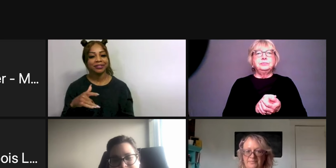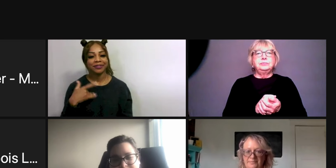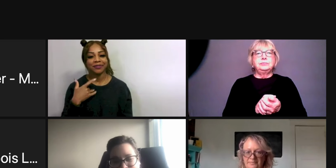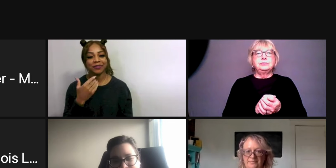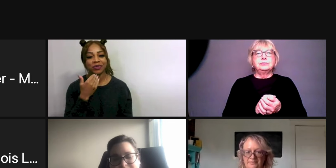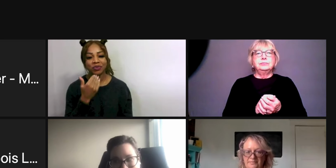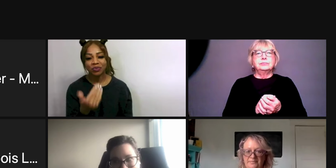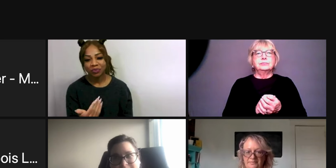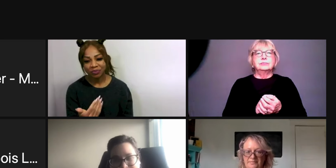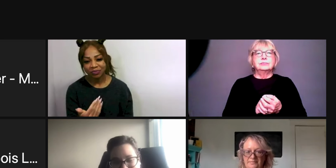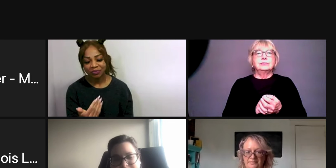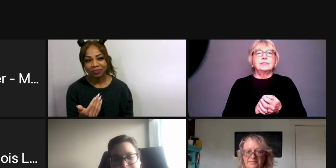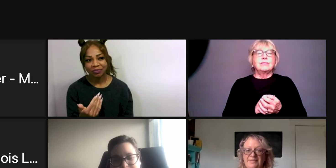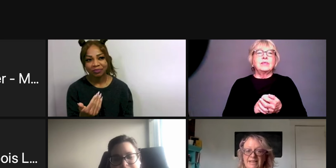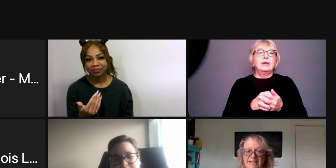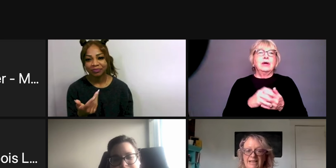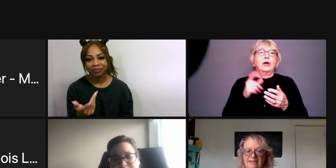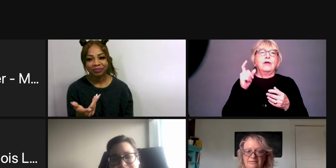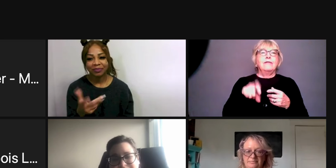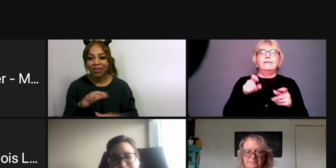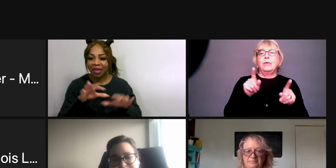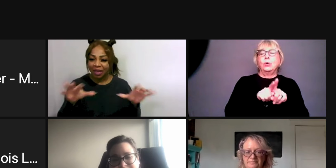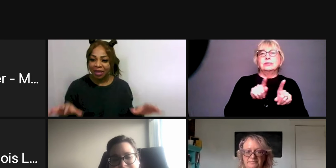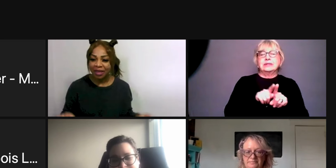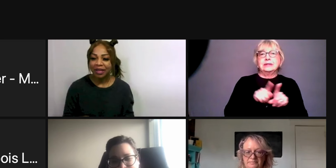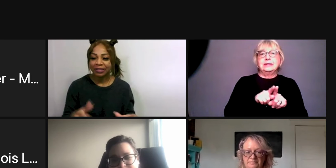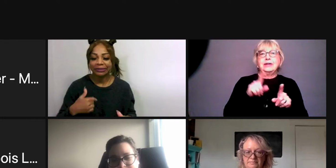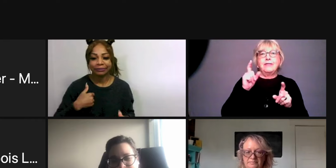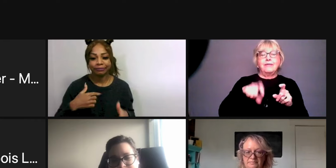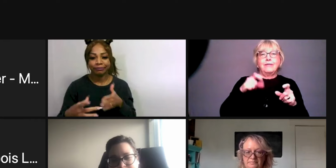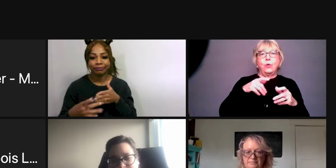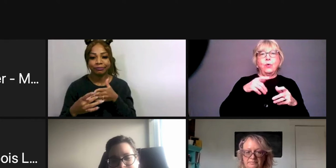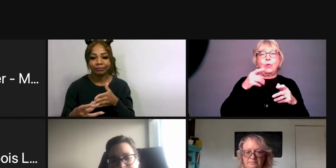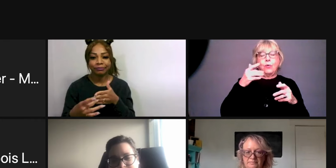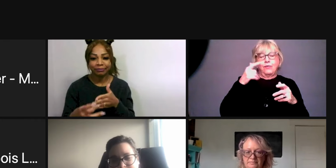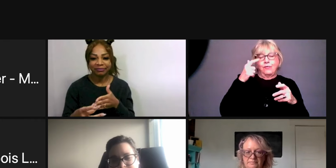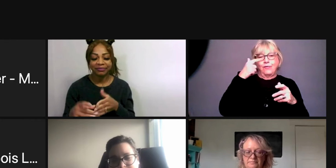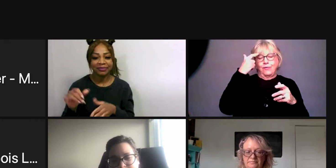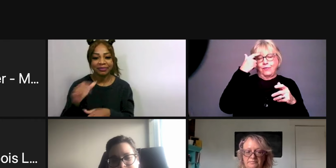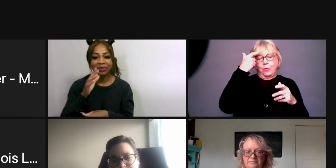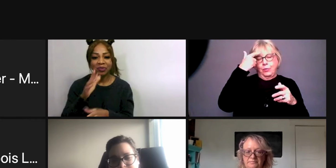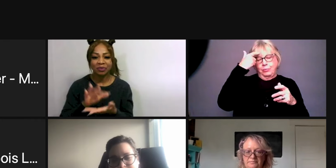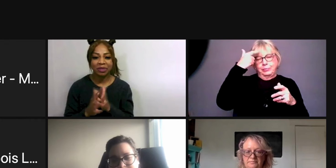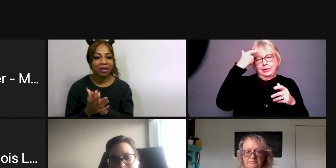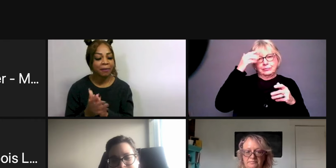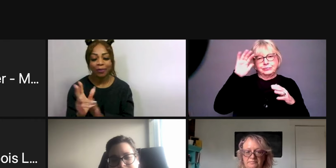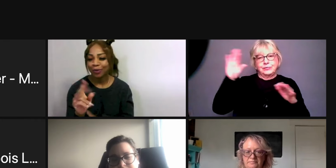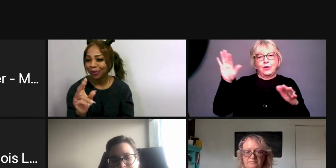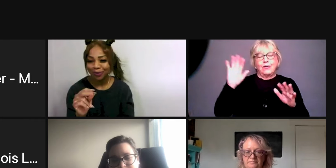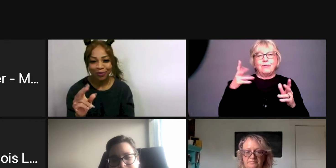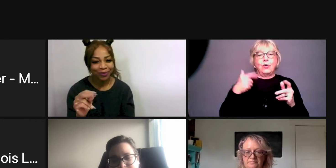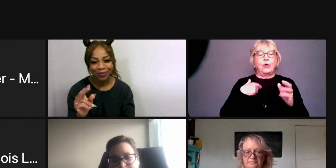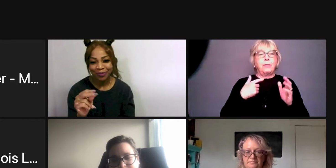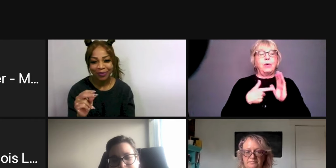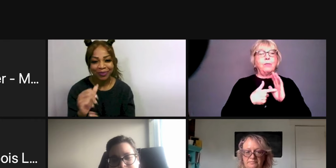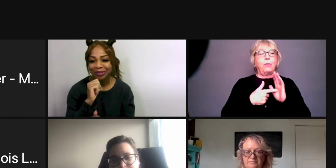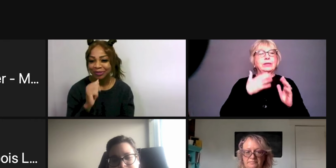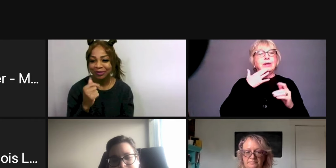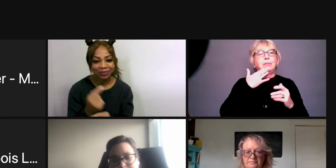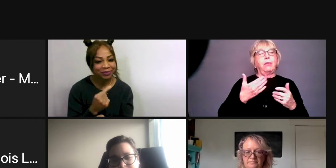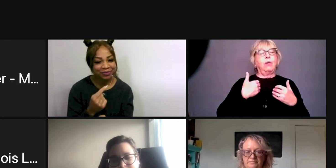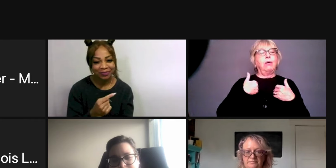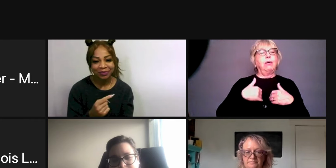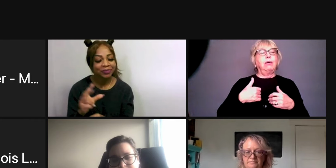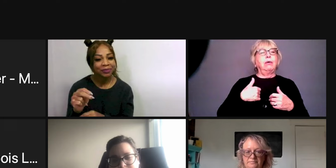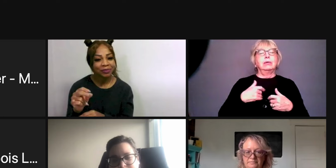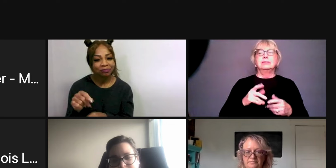il faut un petit peu se départir de ce sentiment de se donner bonne conscience parce que ce